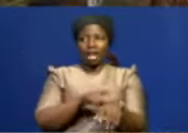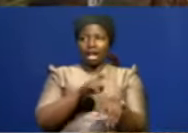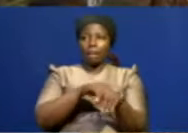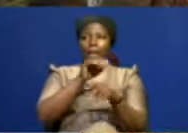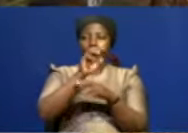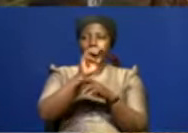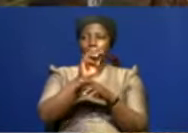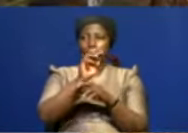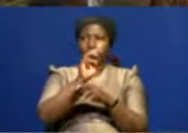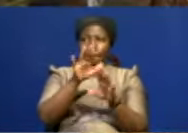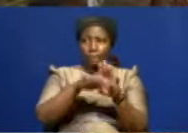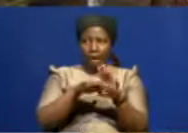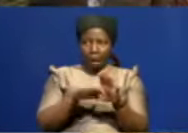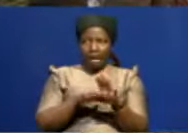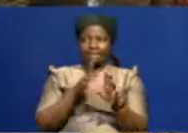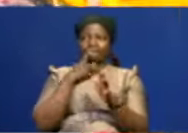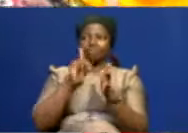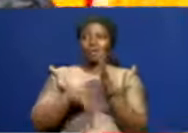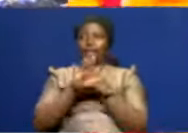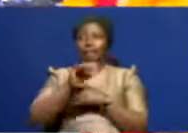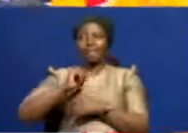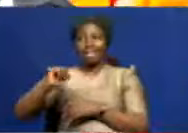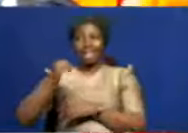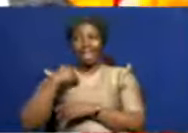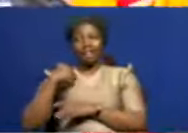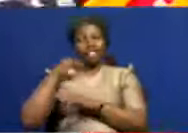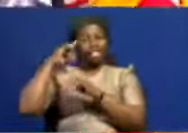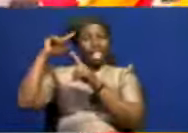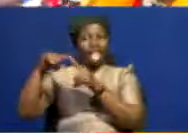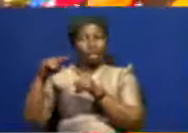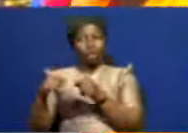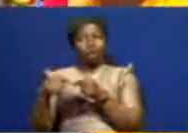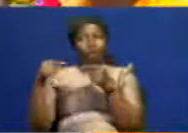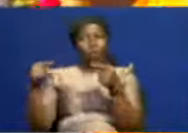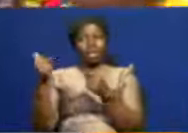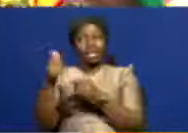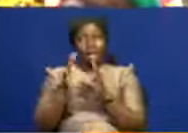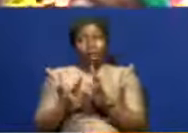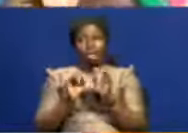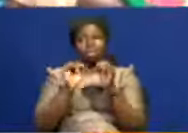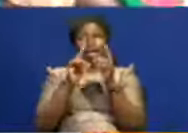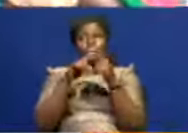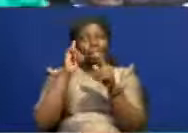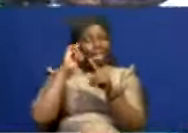hauna ajenda ya kupingana na yeyote na kwamba unapinga kujiunga na maandamano